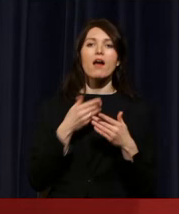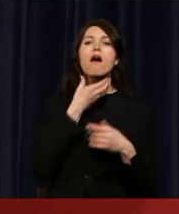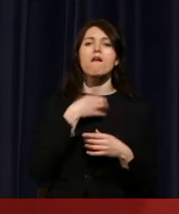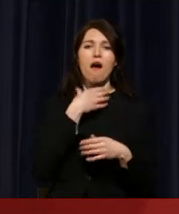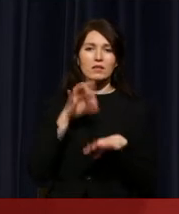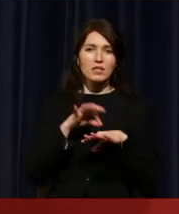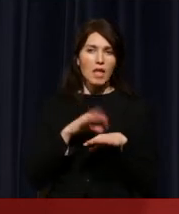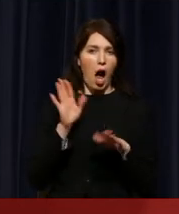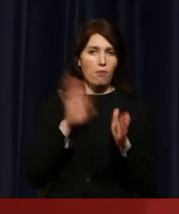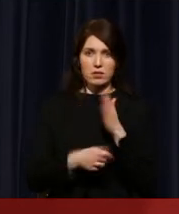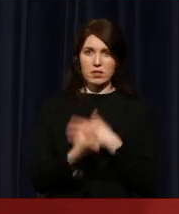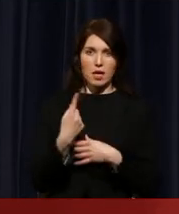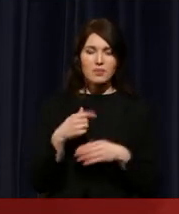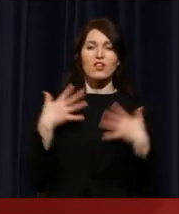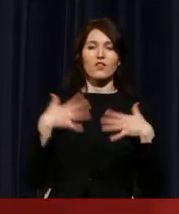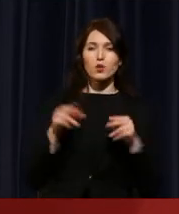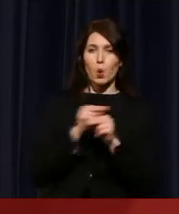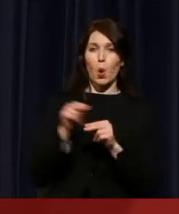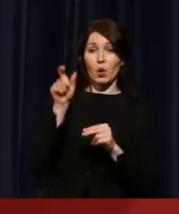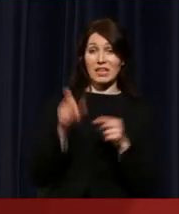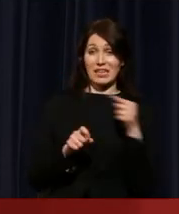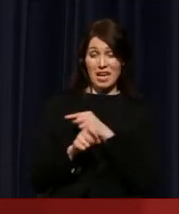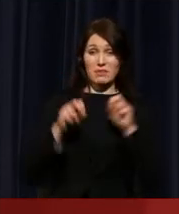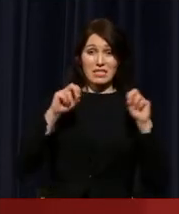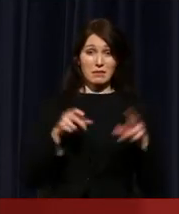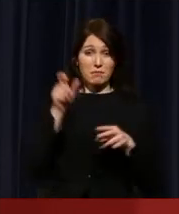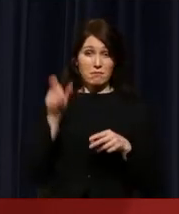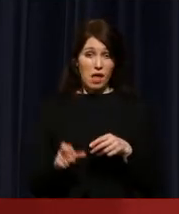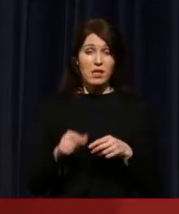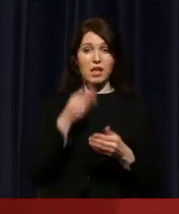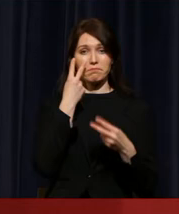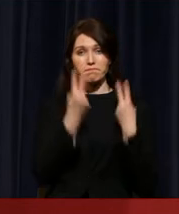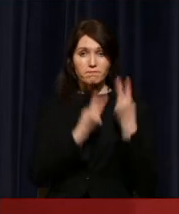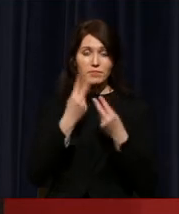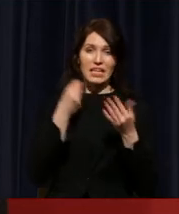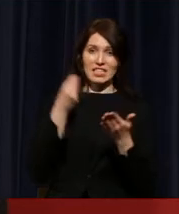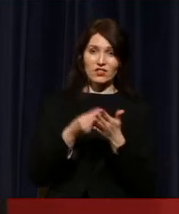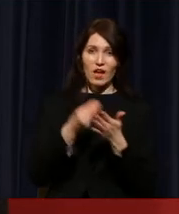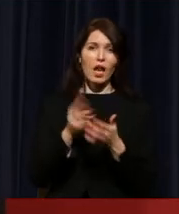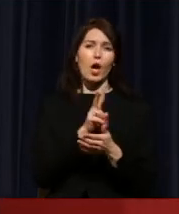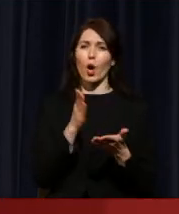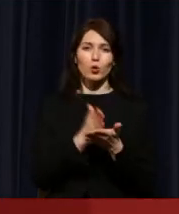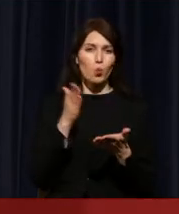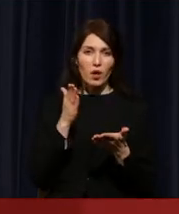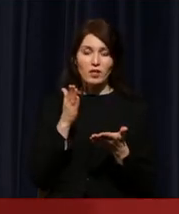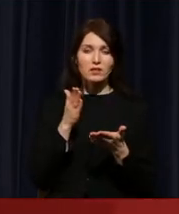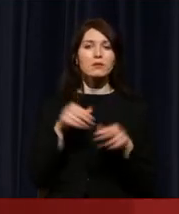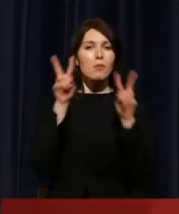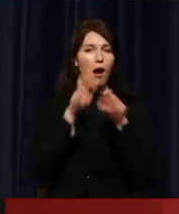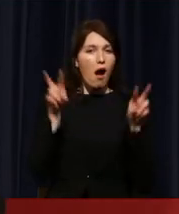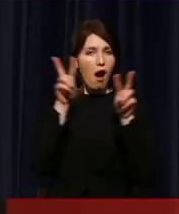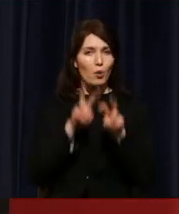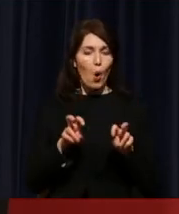iemesla. Un fizioterapeits ir tas speciālists, kurš tā tad izvērtē, kas tad ir noticis,